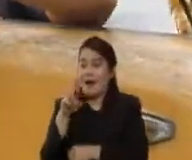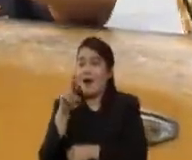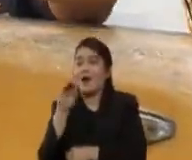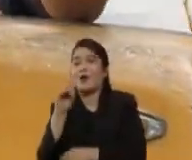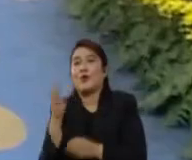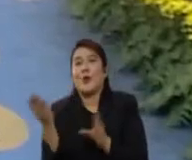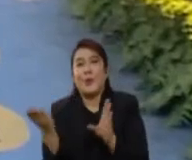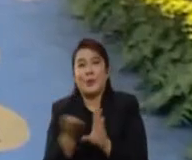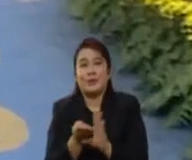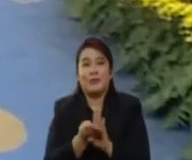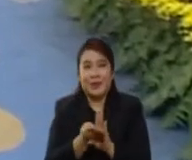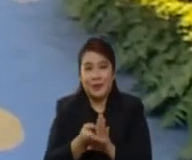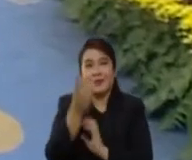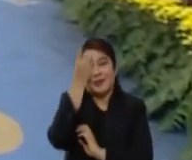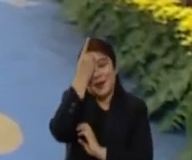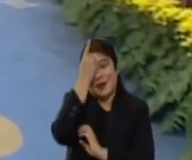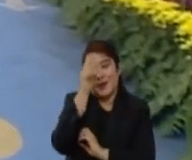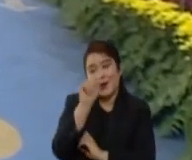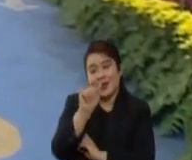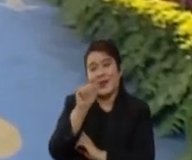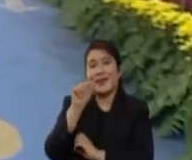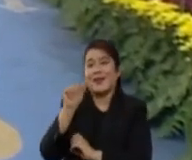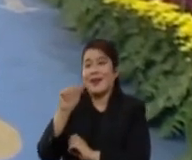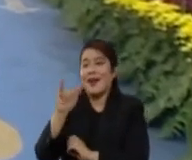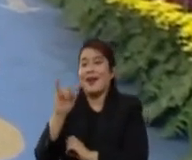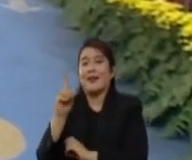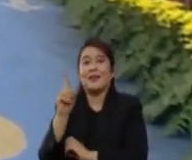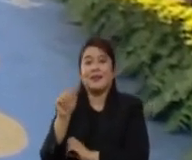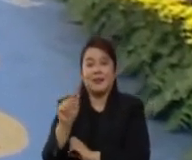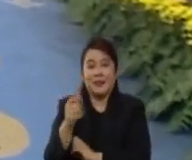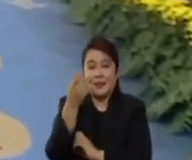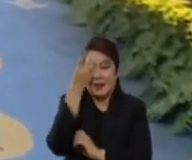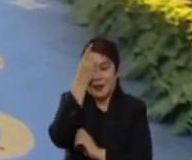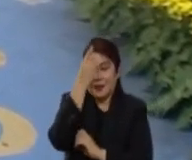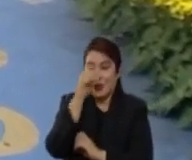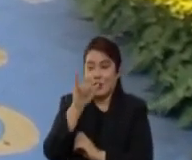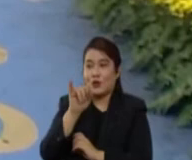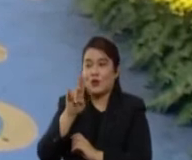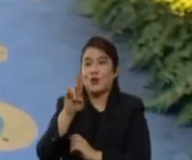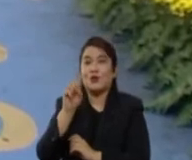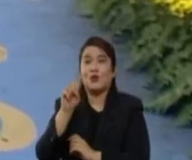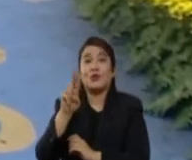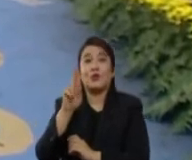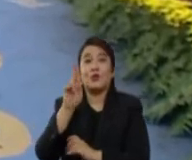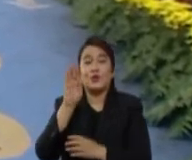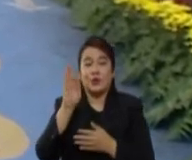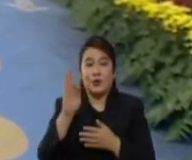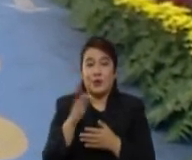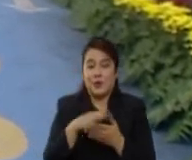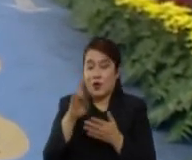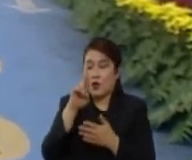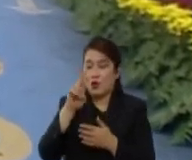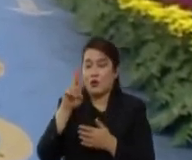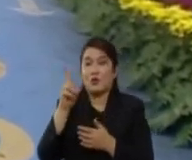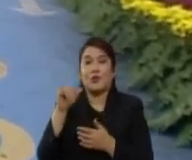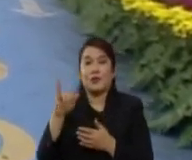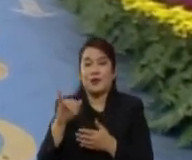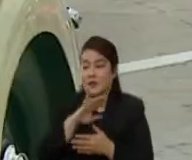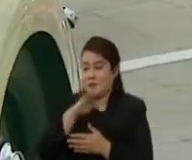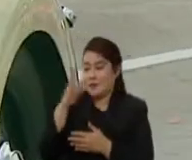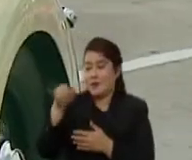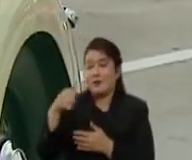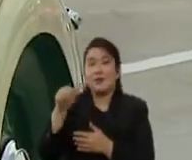tepukan kepada Dato' A. Aida, Dato' Yusof Aslam, Rusli Ramli, Jaja Ilyas,